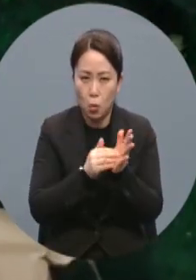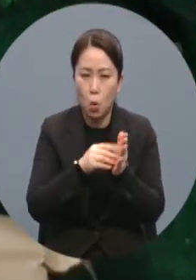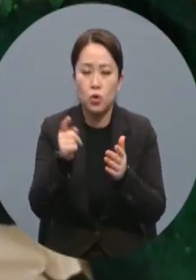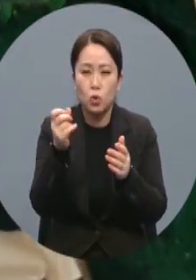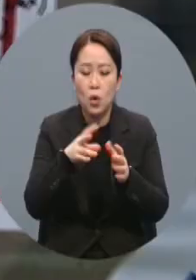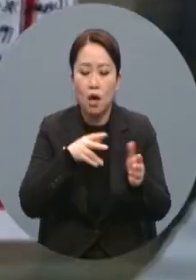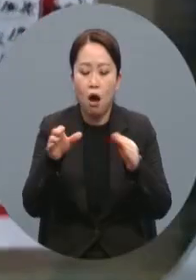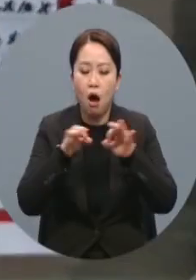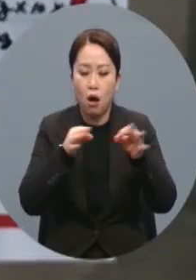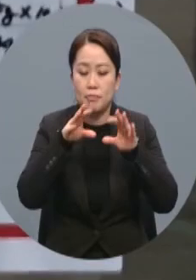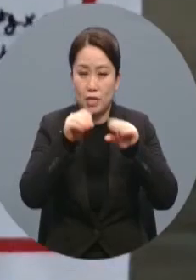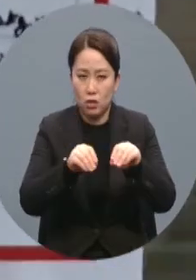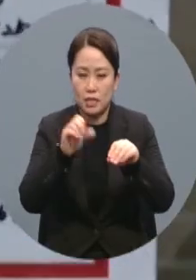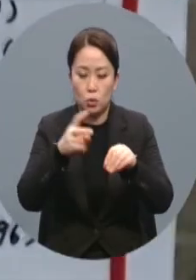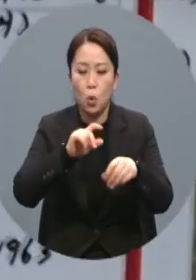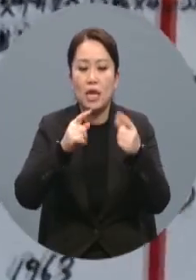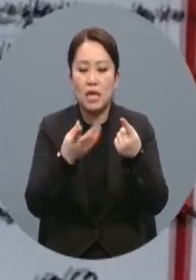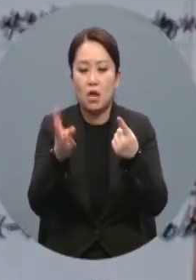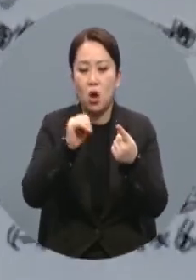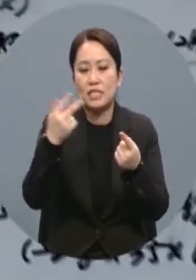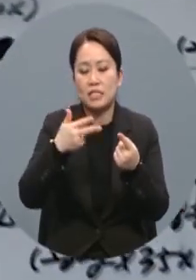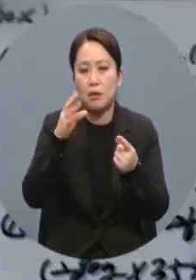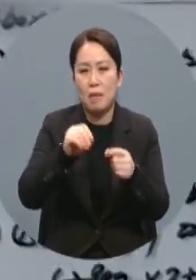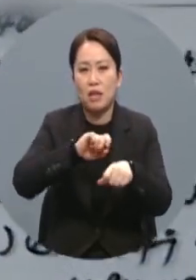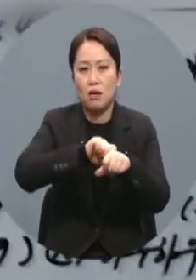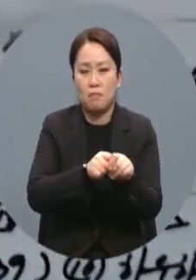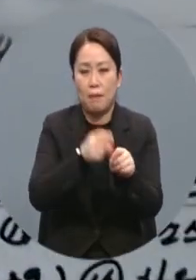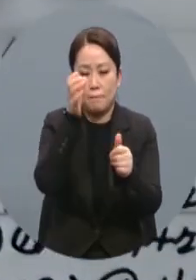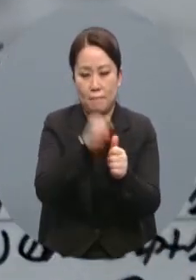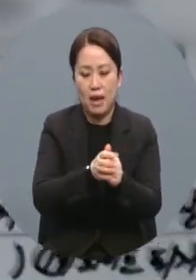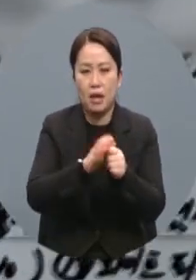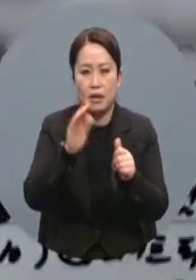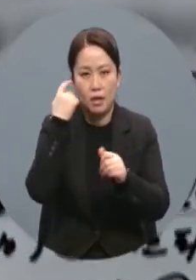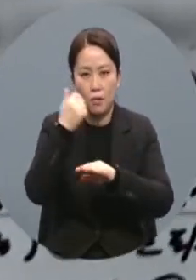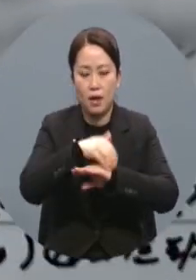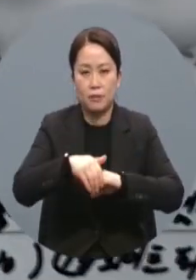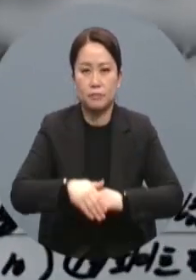과태료를 9 가할 계획입니다 mbc 뉴스 현재 입니다